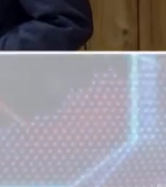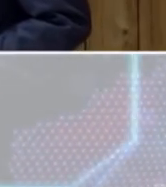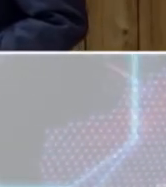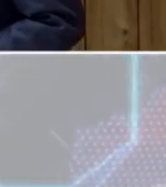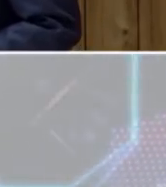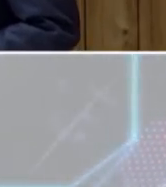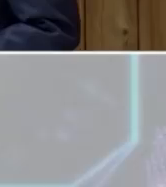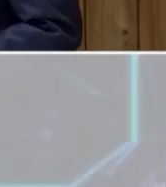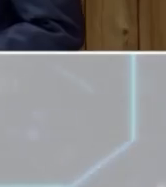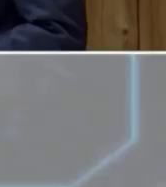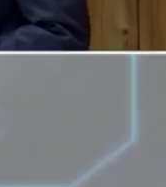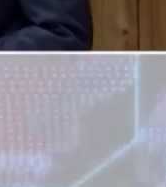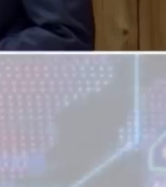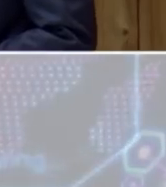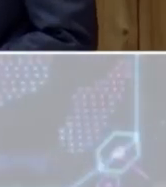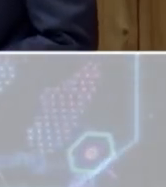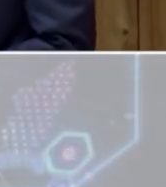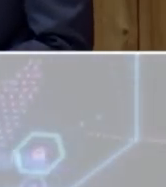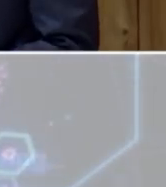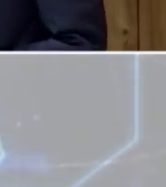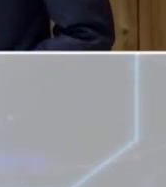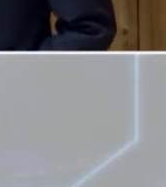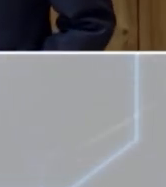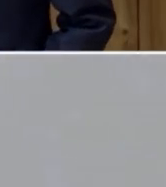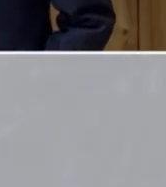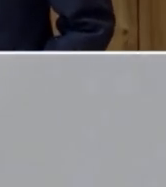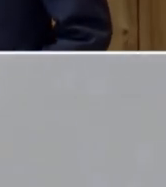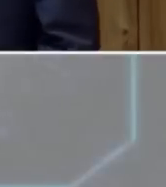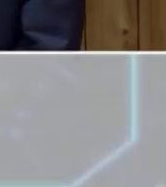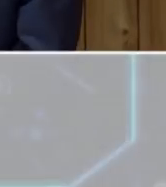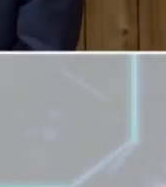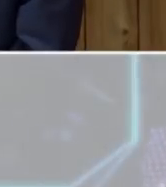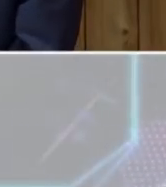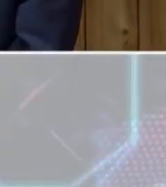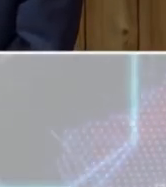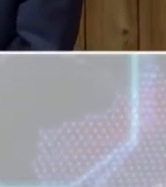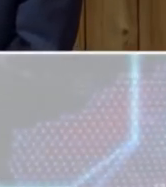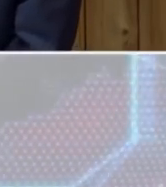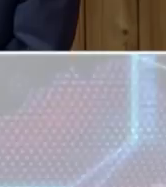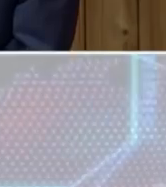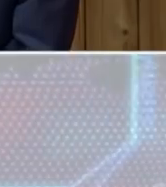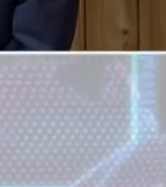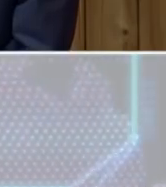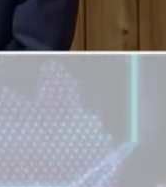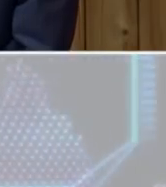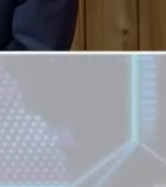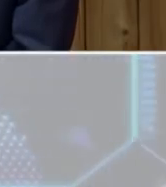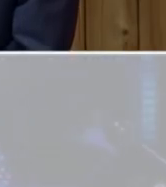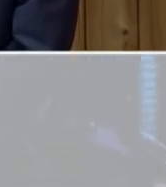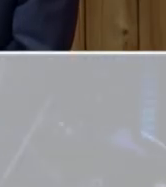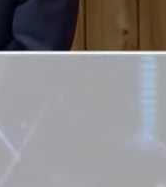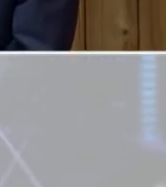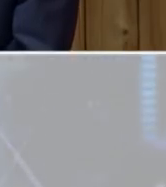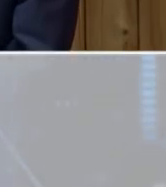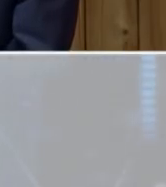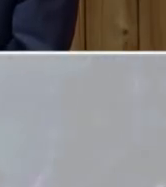ายุประท้วงฟังท่านฟังก่อนท่านจิรายุประท้วงเนี่ยท่านต้องบอกว่าผิดข้อบังคับข้อไหนผมจะได้วินิจฉั